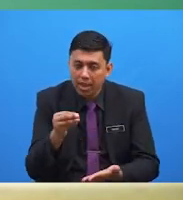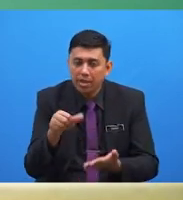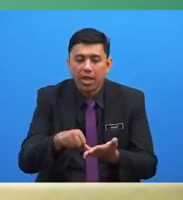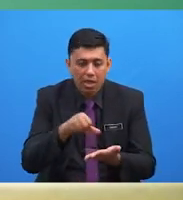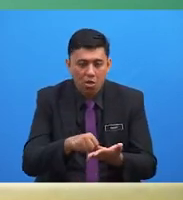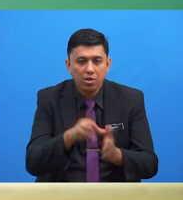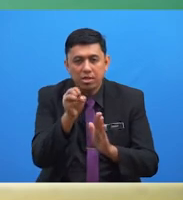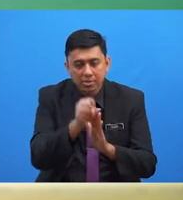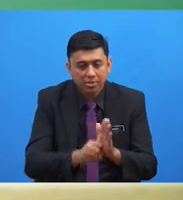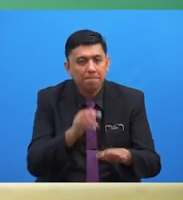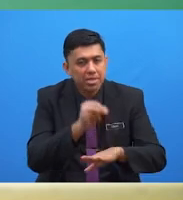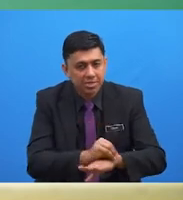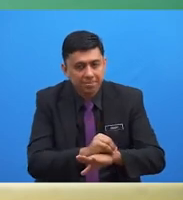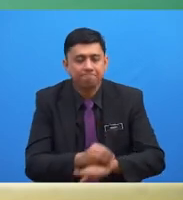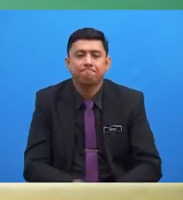semasa.